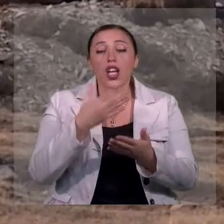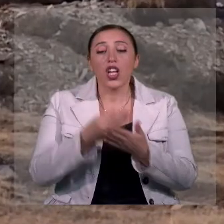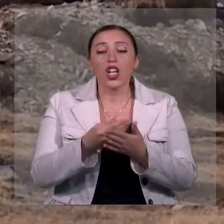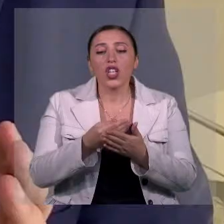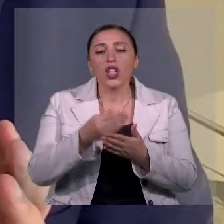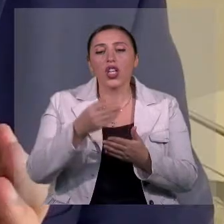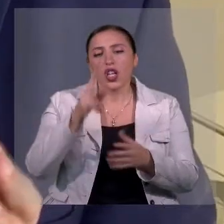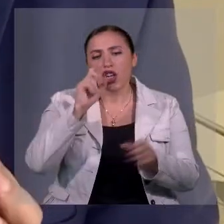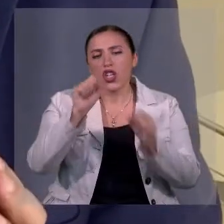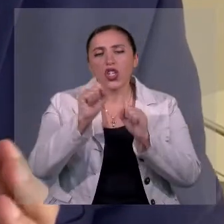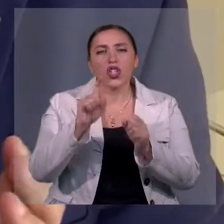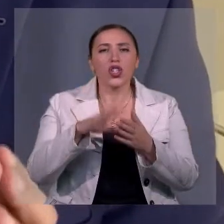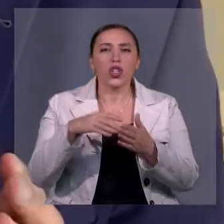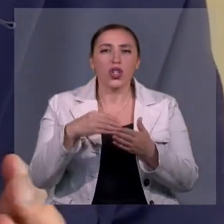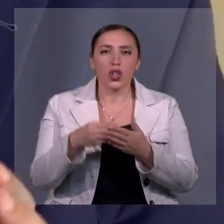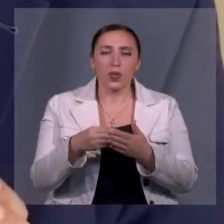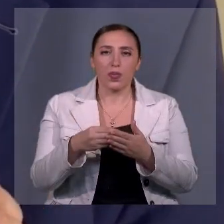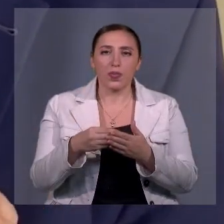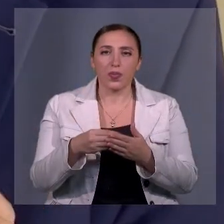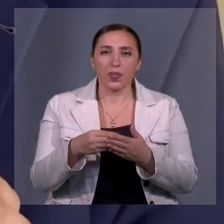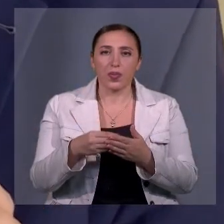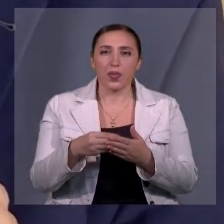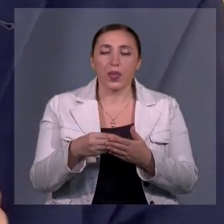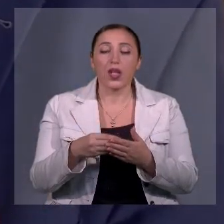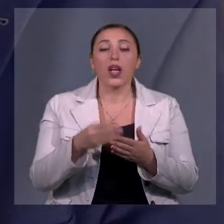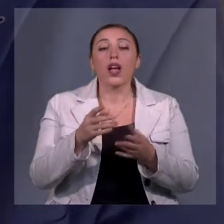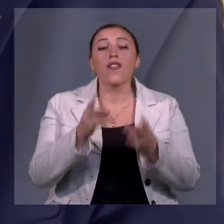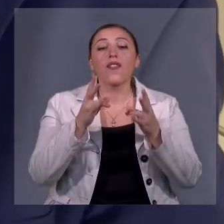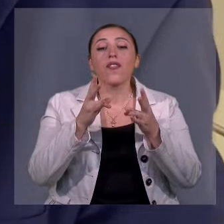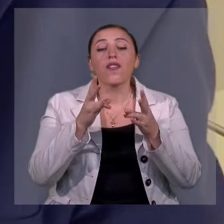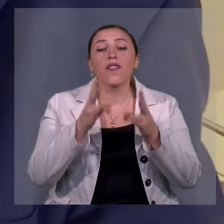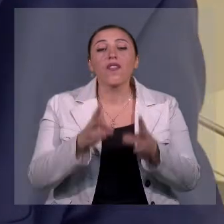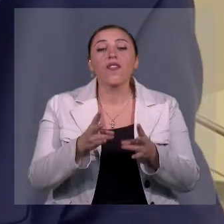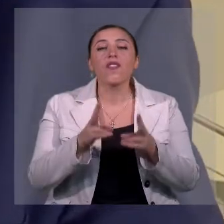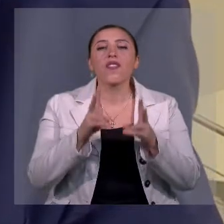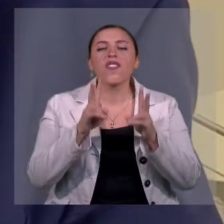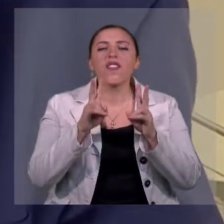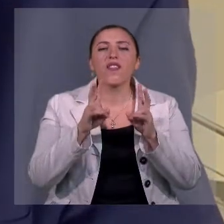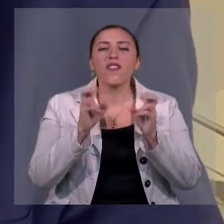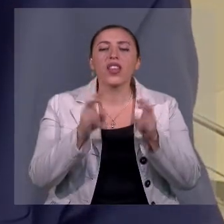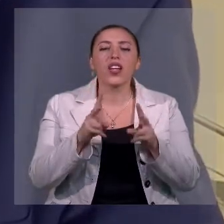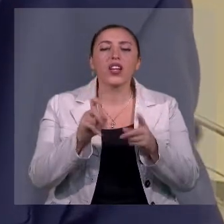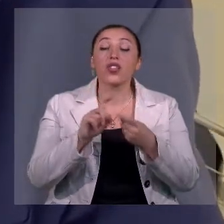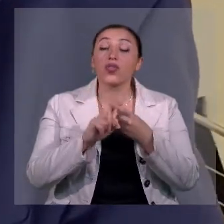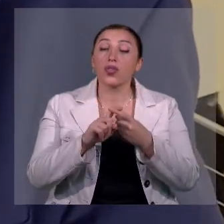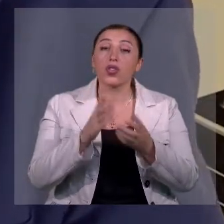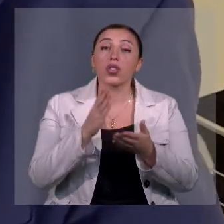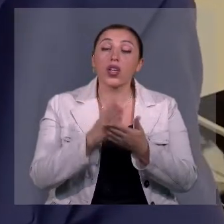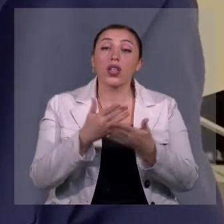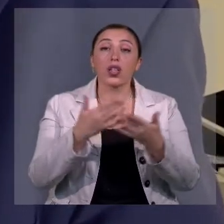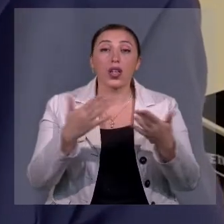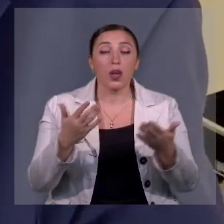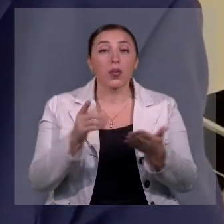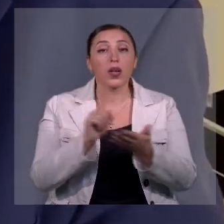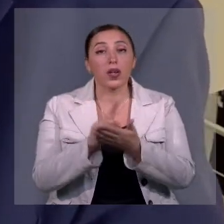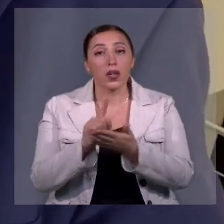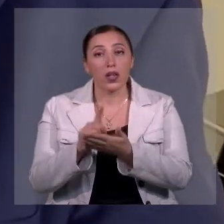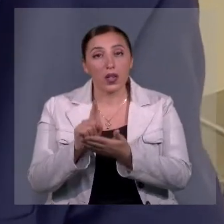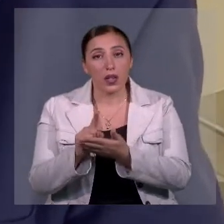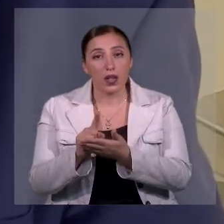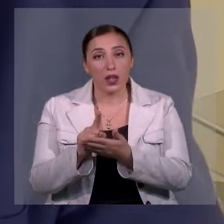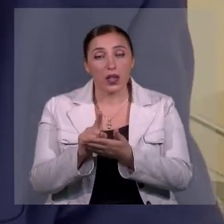Կա իրավիճակ հանրային վտանգավորության, որը կարող է հասնել որոշակի պիկի, որոշակի իրադարձությունների հետ